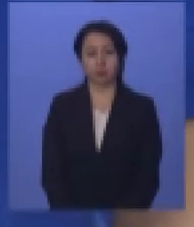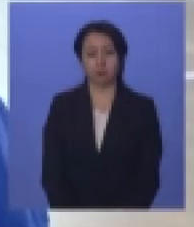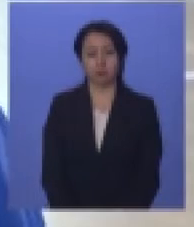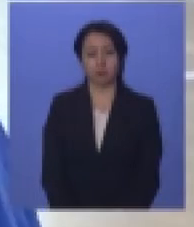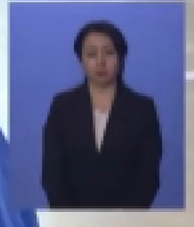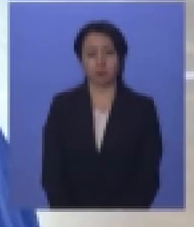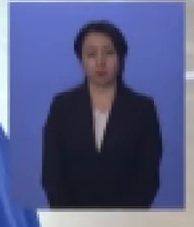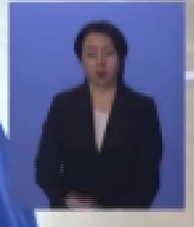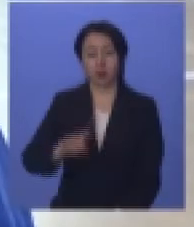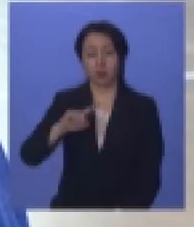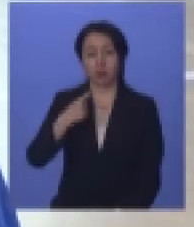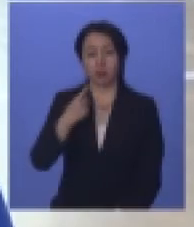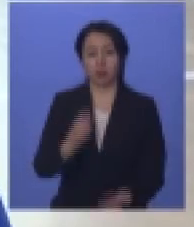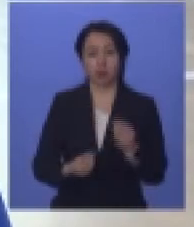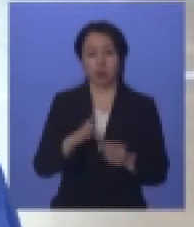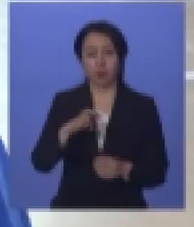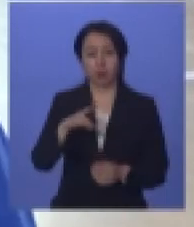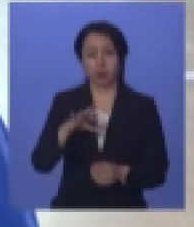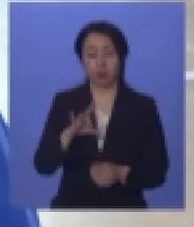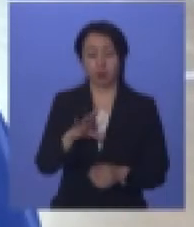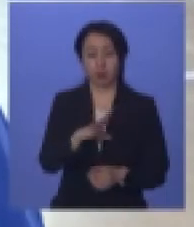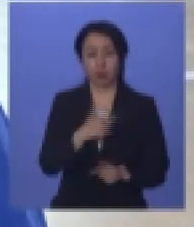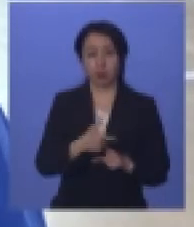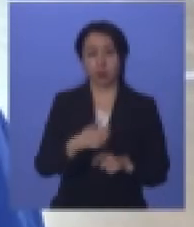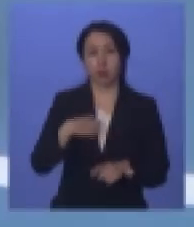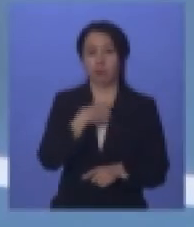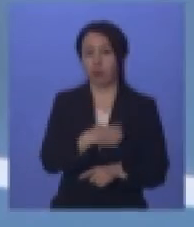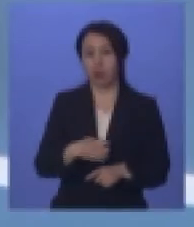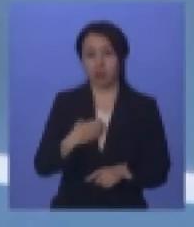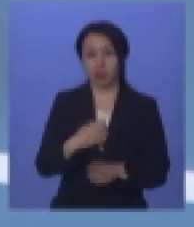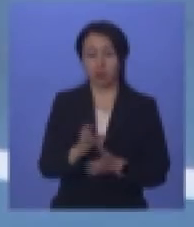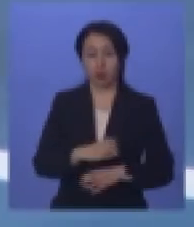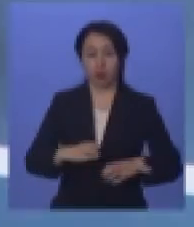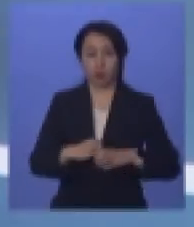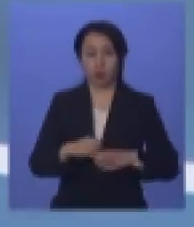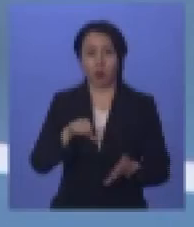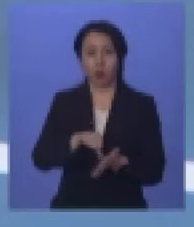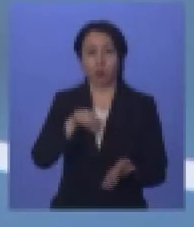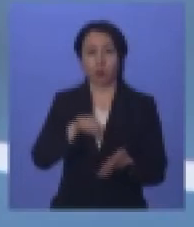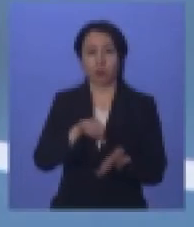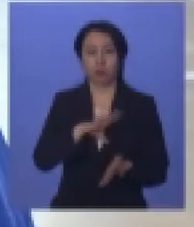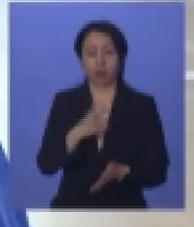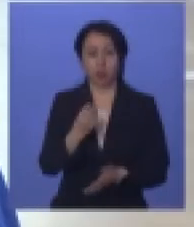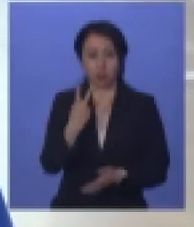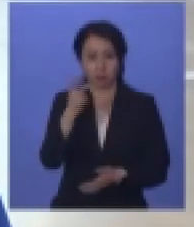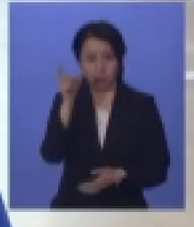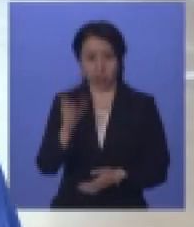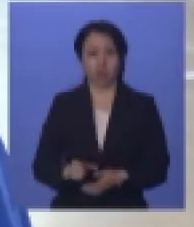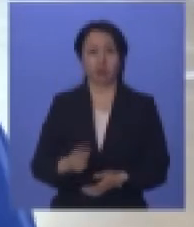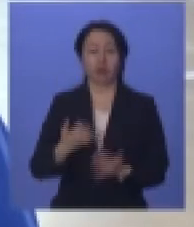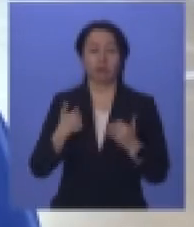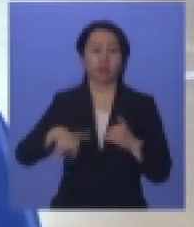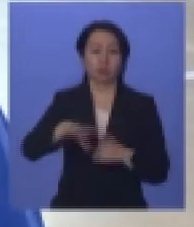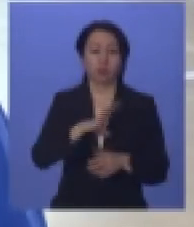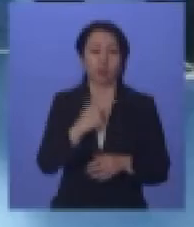поучаствовать. Я первый раз играю в «Бөрөктепек». Было очень волнительно. В группе со мной принимали участие еще 2 человека. Всего